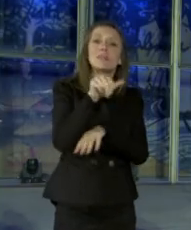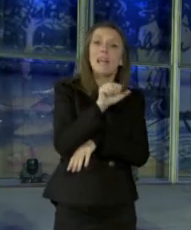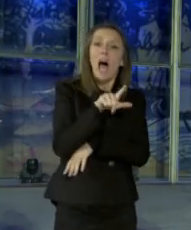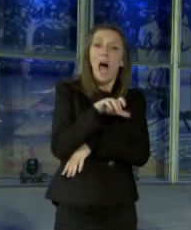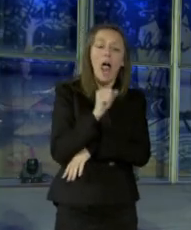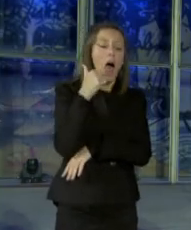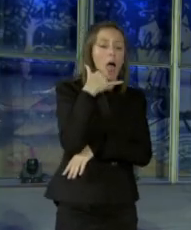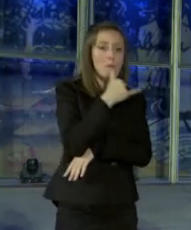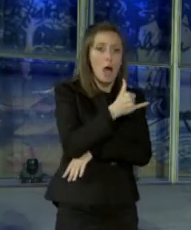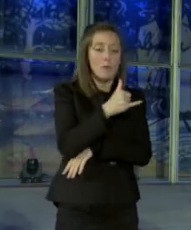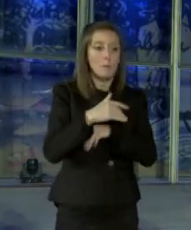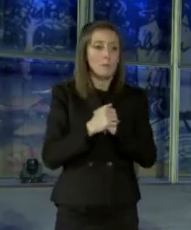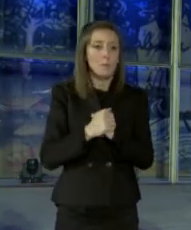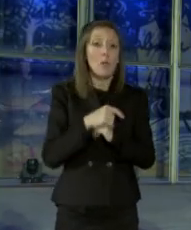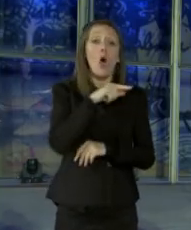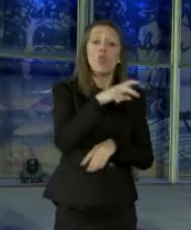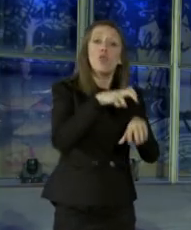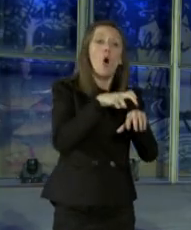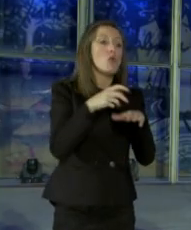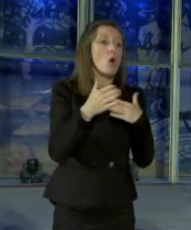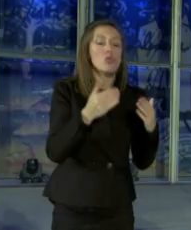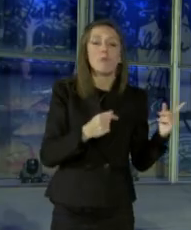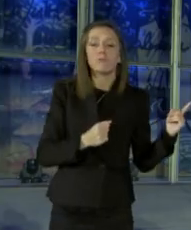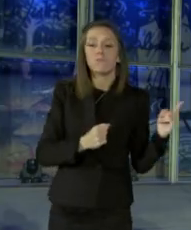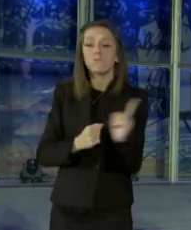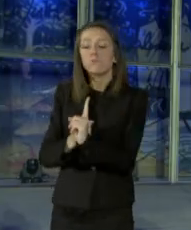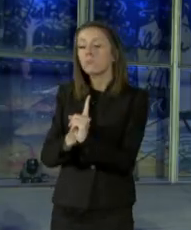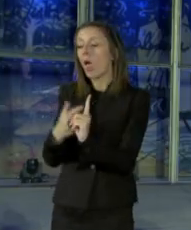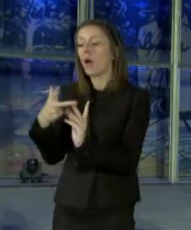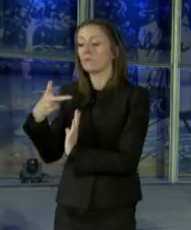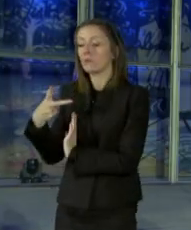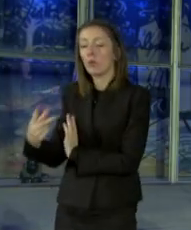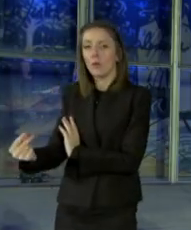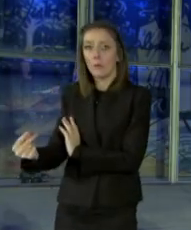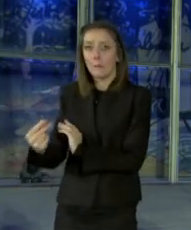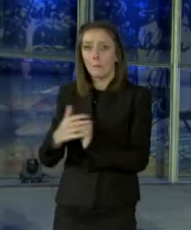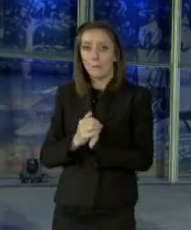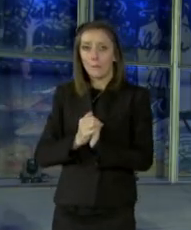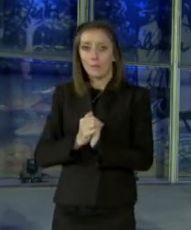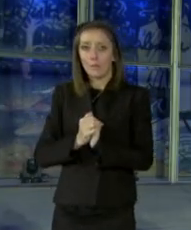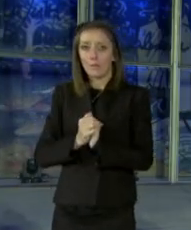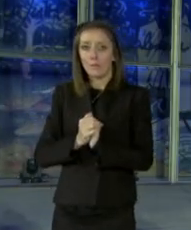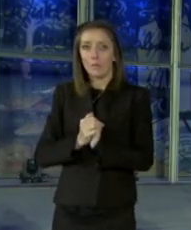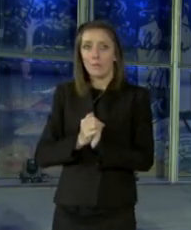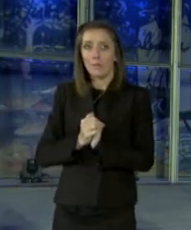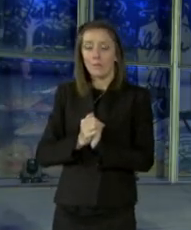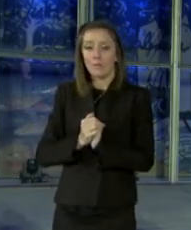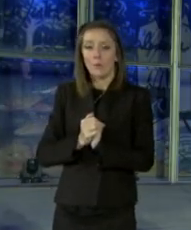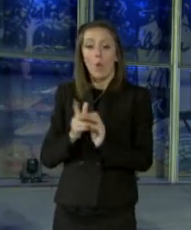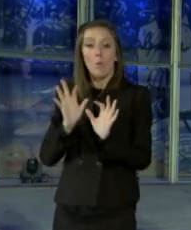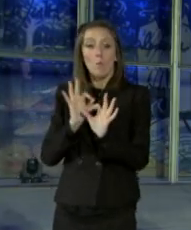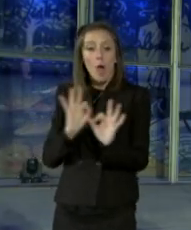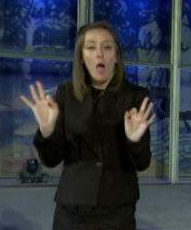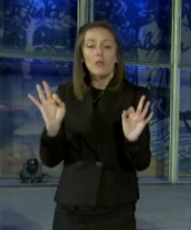questi giunse per fargli un inizio né quando tutto fu pronto fra